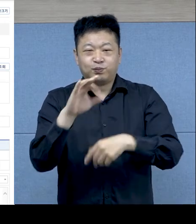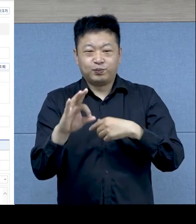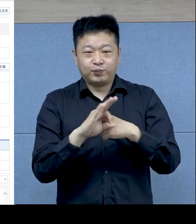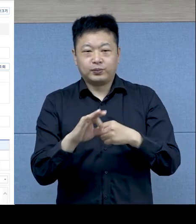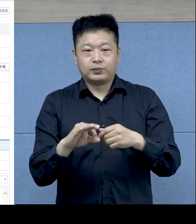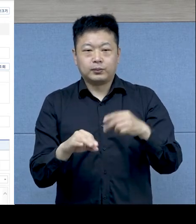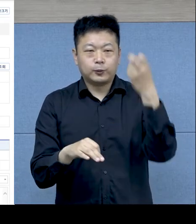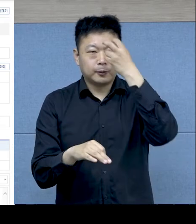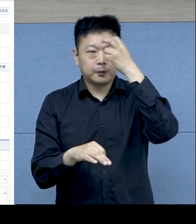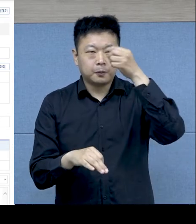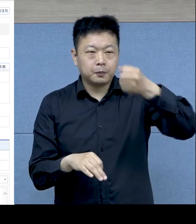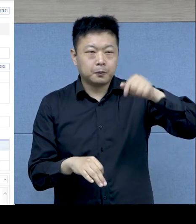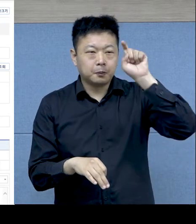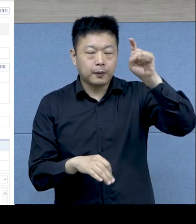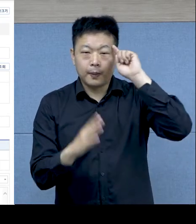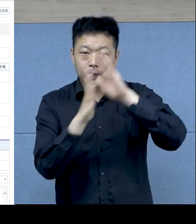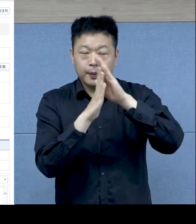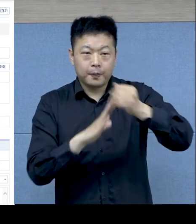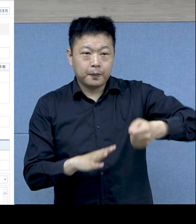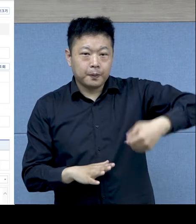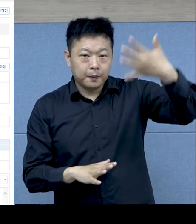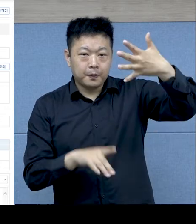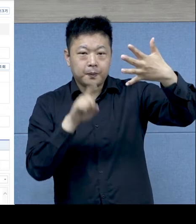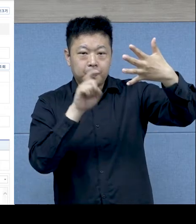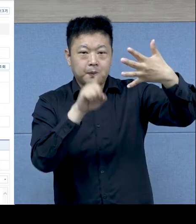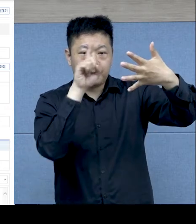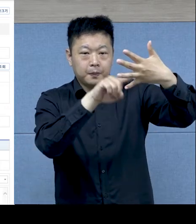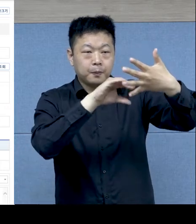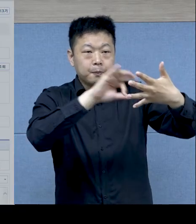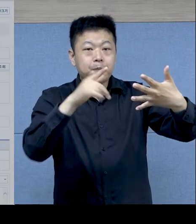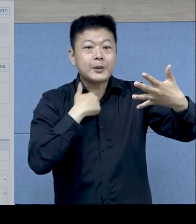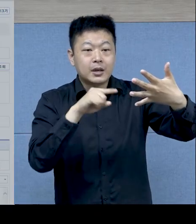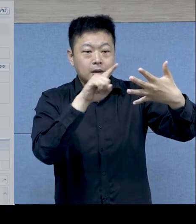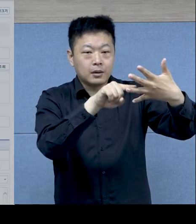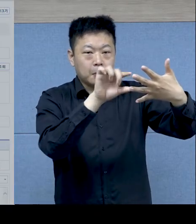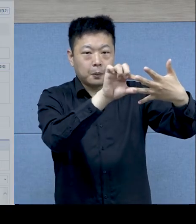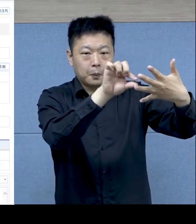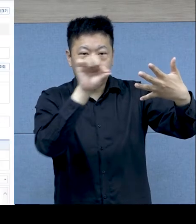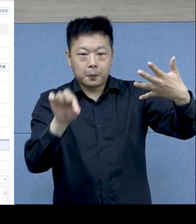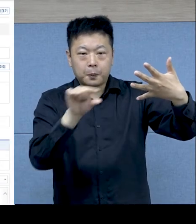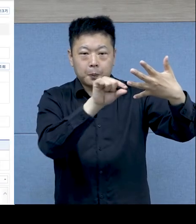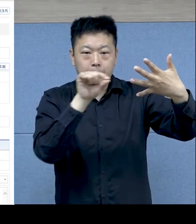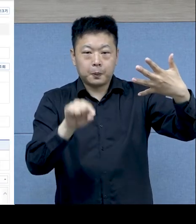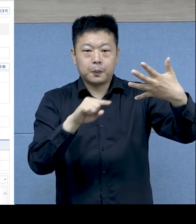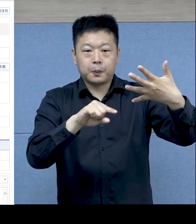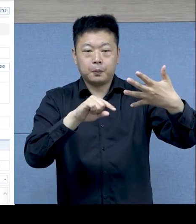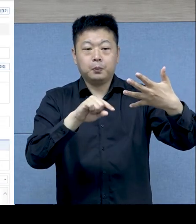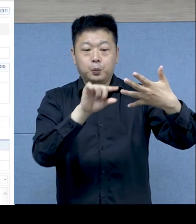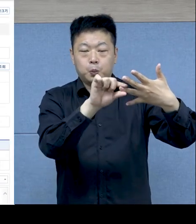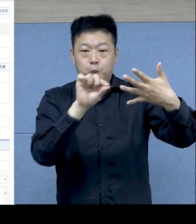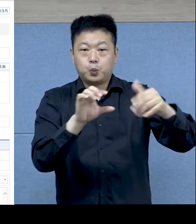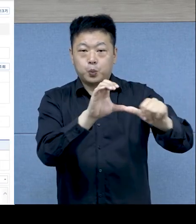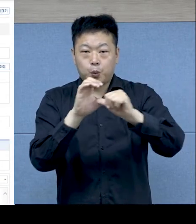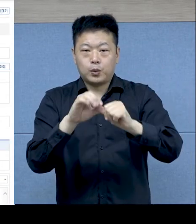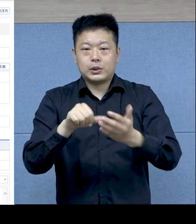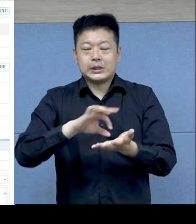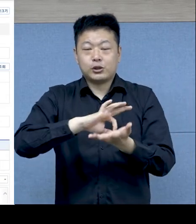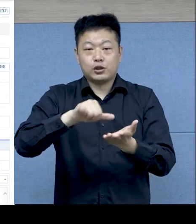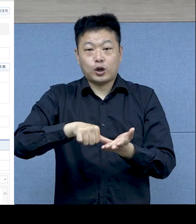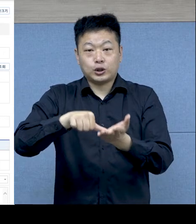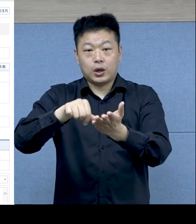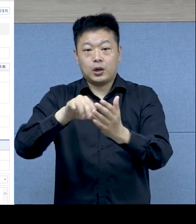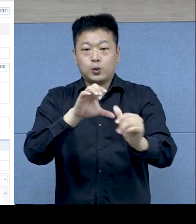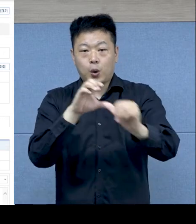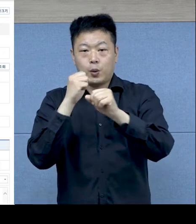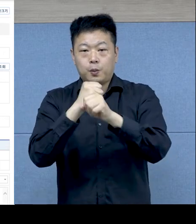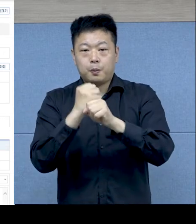내역 조회를 하셔서 아까 연동한 계좌로 이제 어떤 이체 내역에 대한 지출 결의서를 쓸 것인지 이제